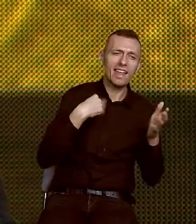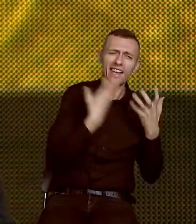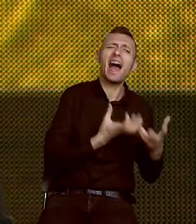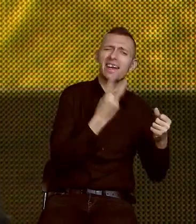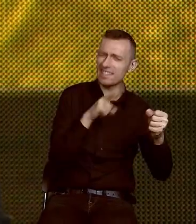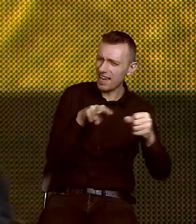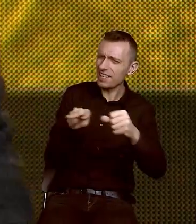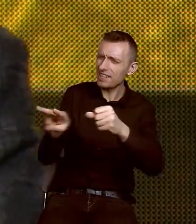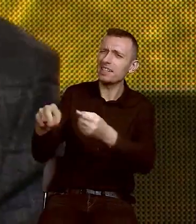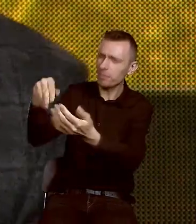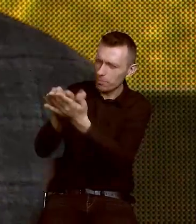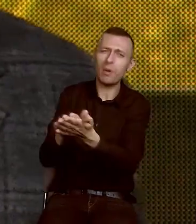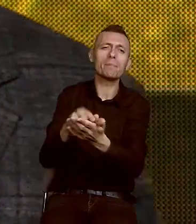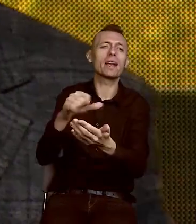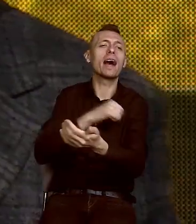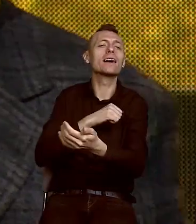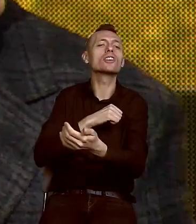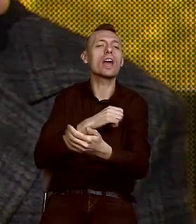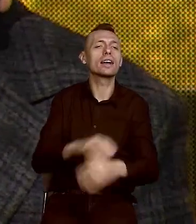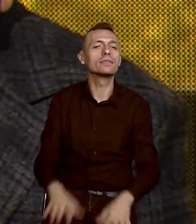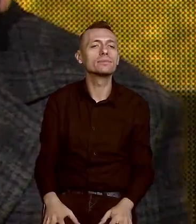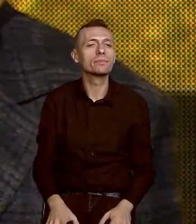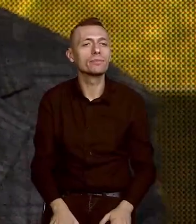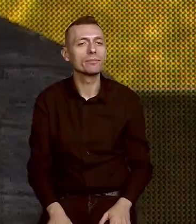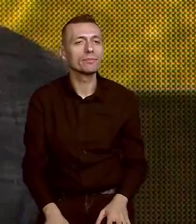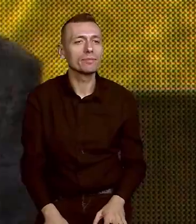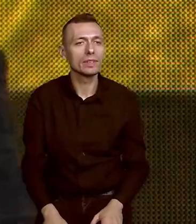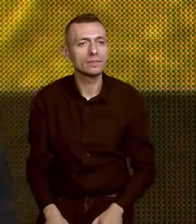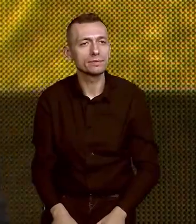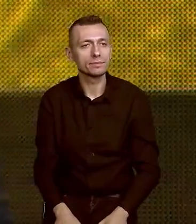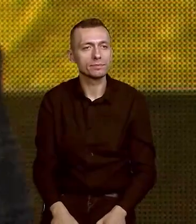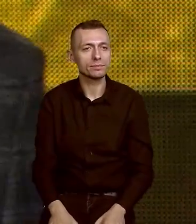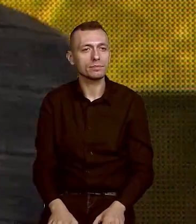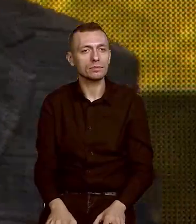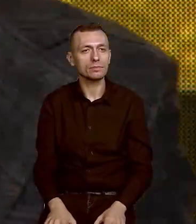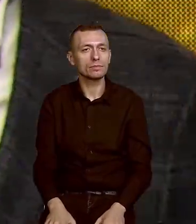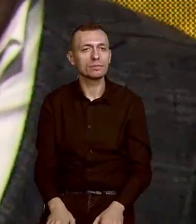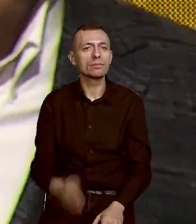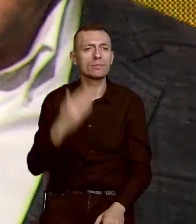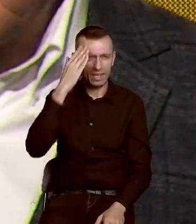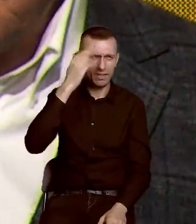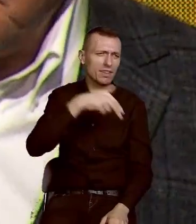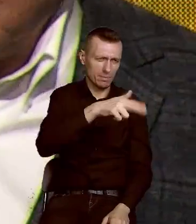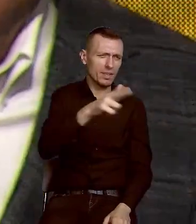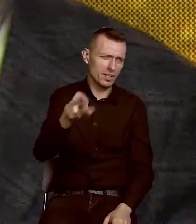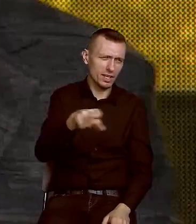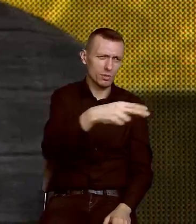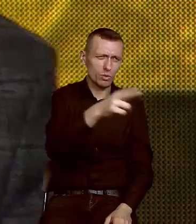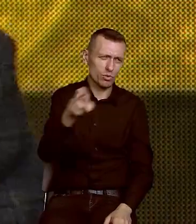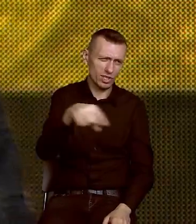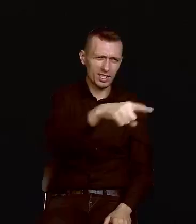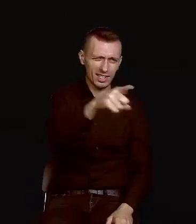metafora wędkarska, której używa Jakub. Wiem, że niektórzy z was łowią ryby, ja też miałem taką